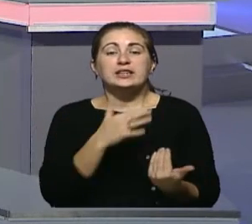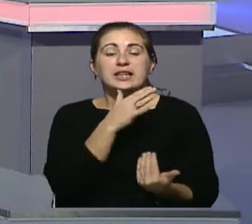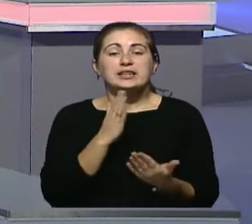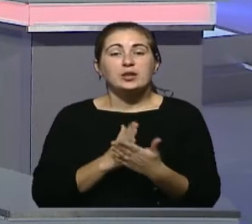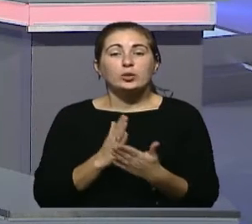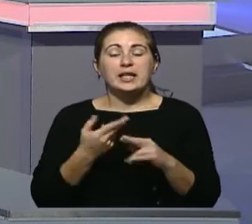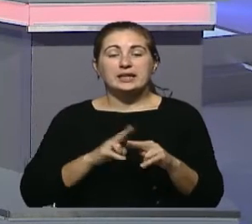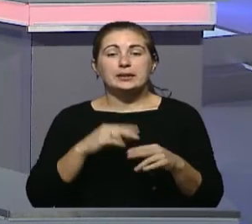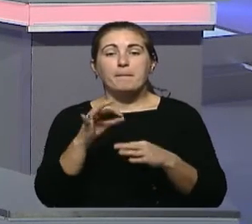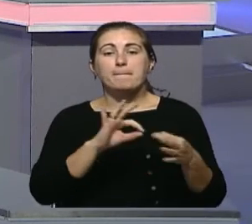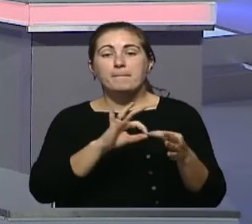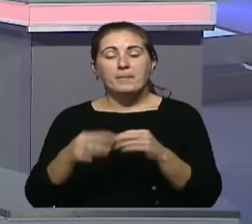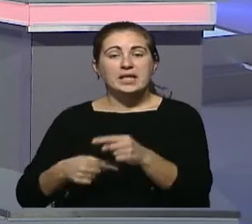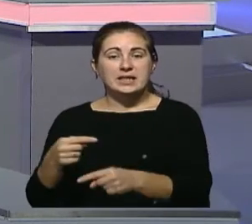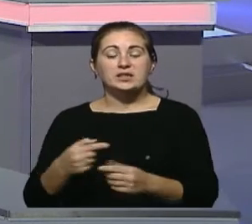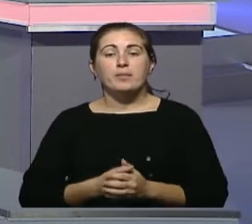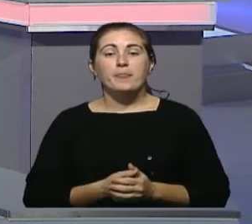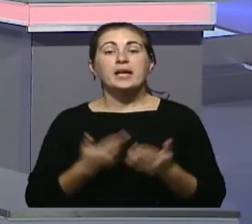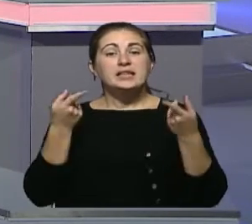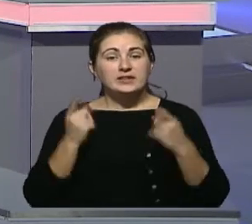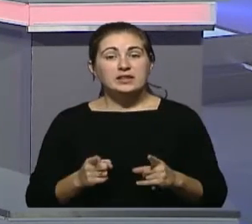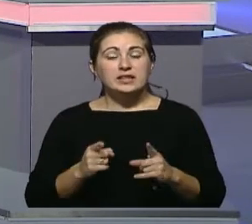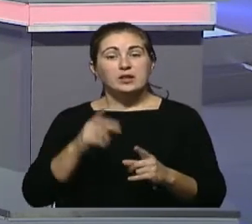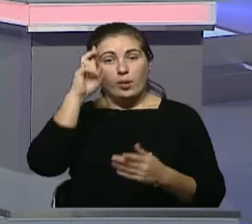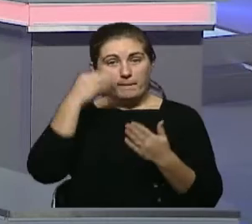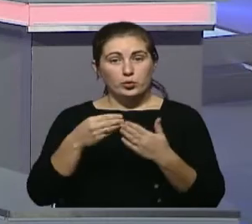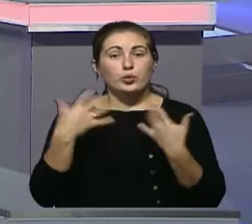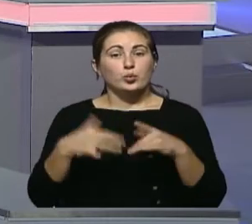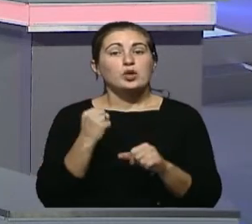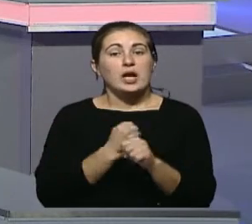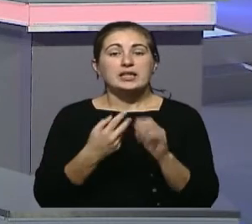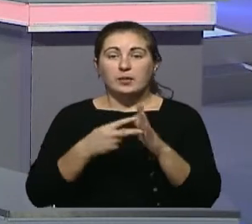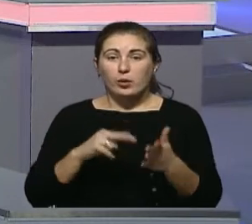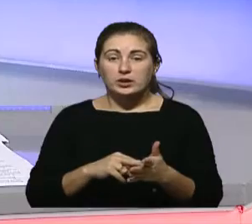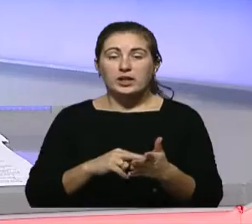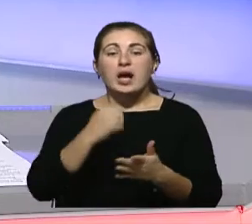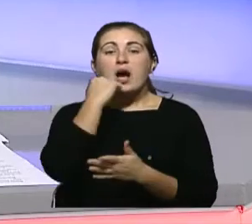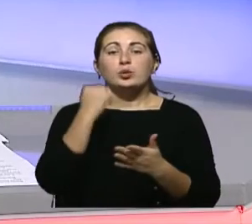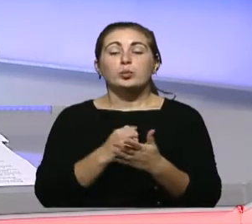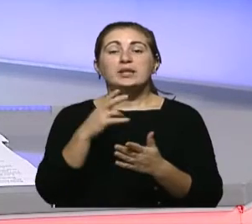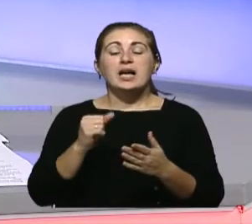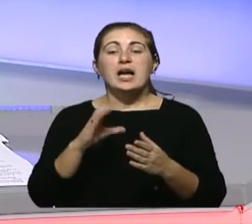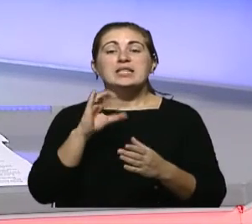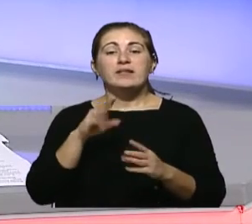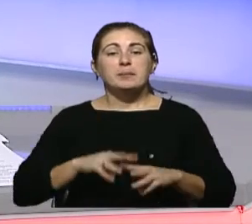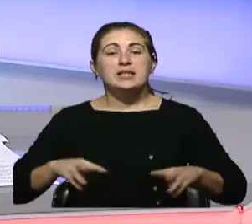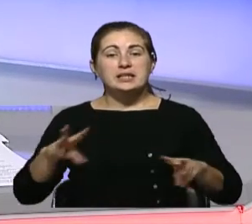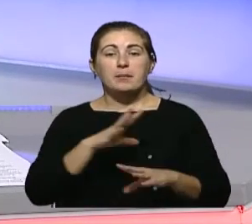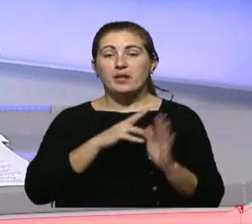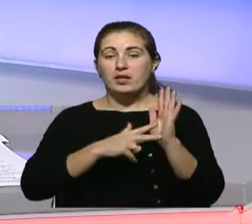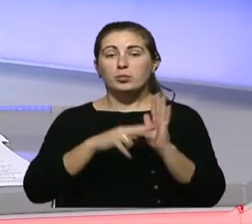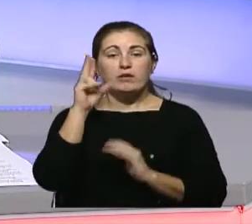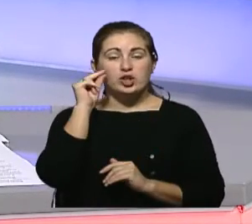находится этот процесс? Действительно, бюджет разработан. Одобрен на Совете министров был 8